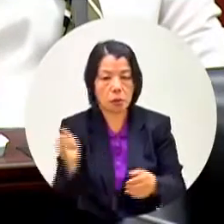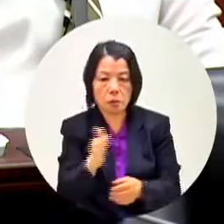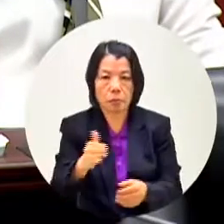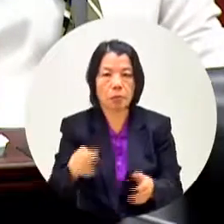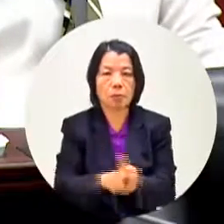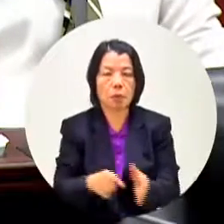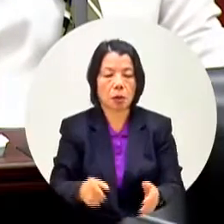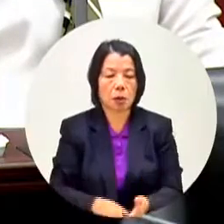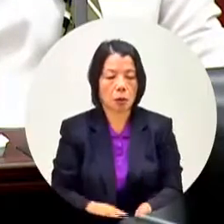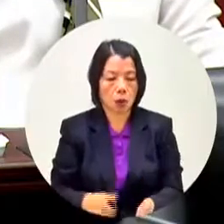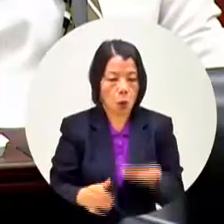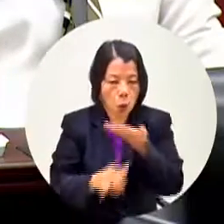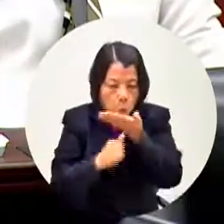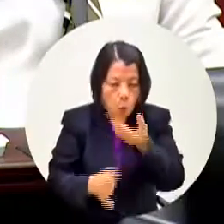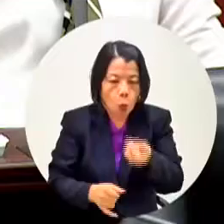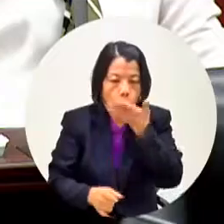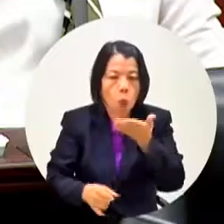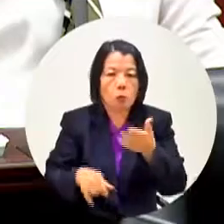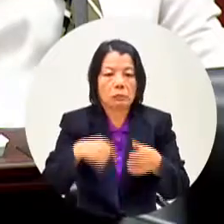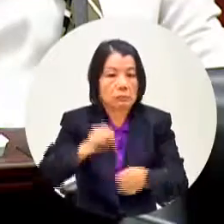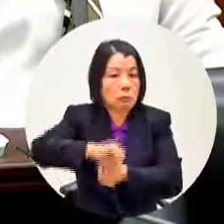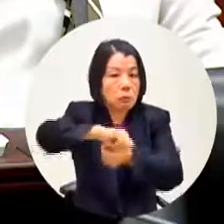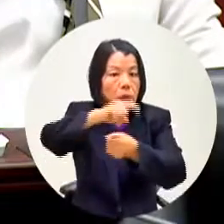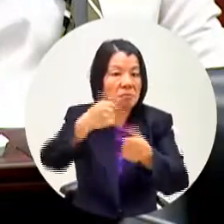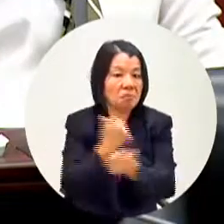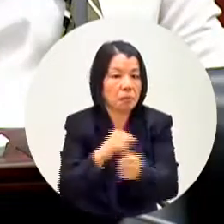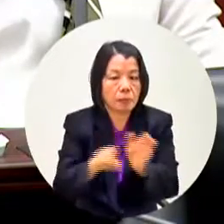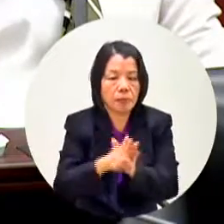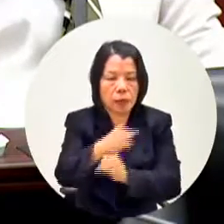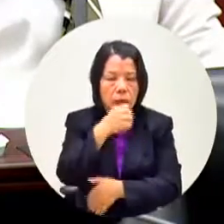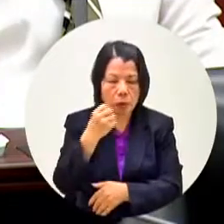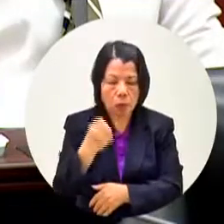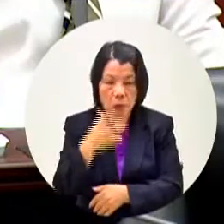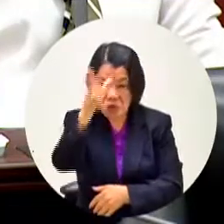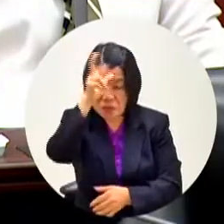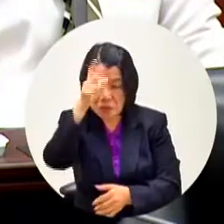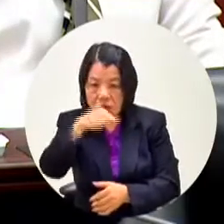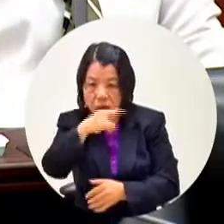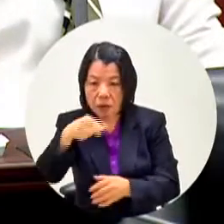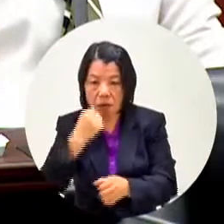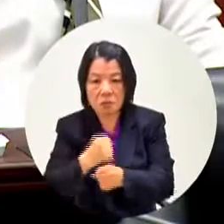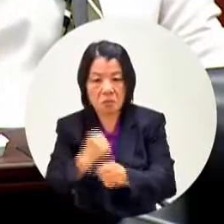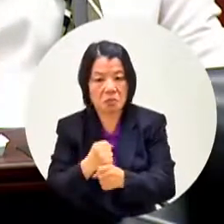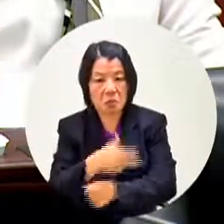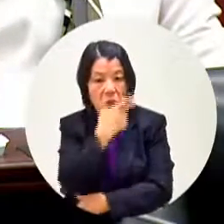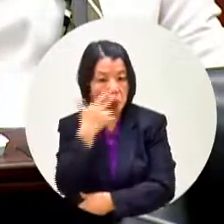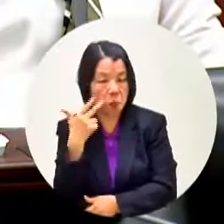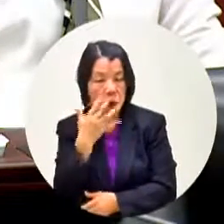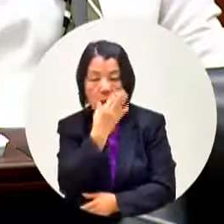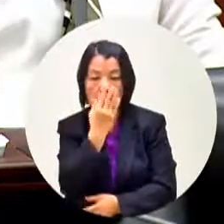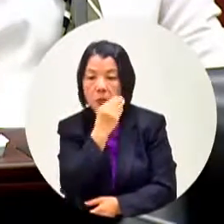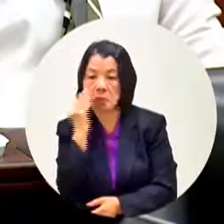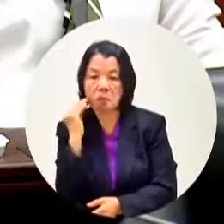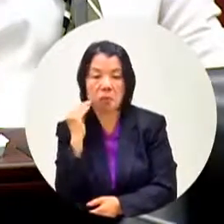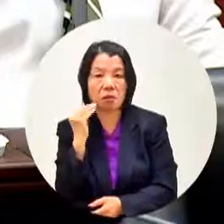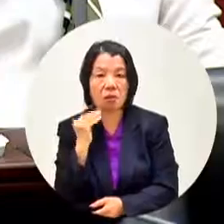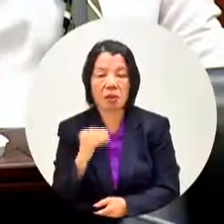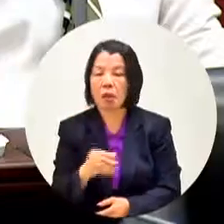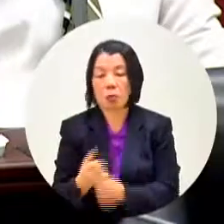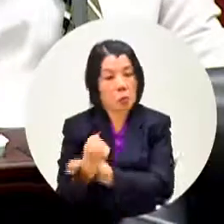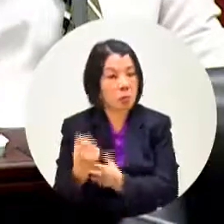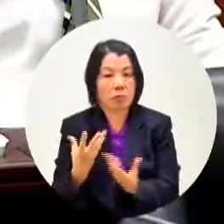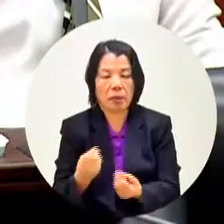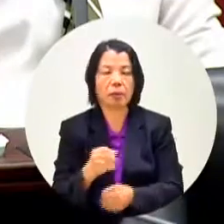说的话，不一定能够非常的完全的表示说我们青少年的吸毒状况，好，不一定能完全表示。但是各位可以看